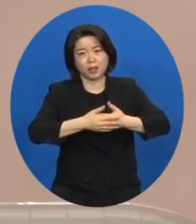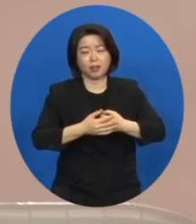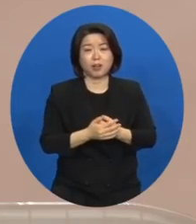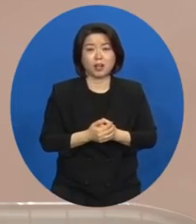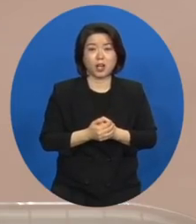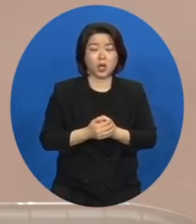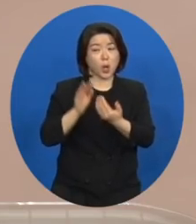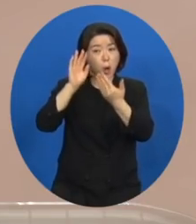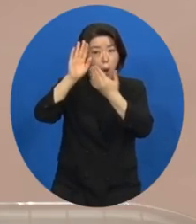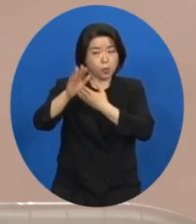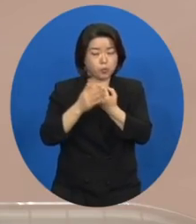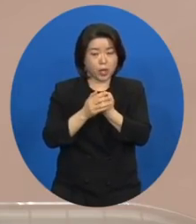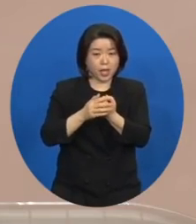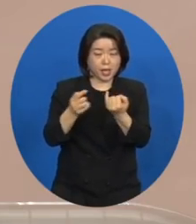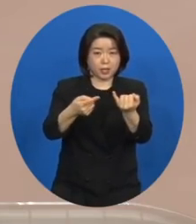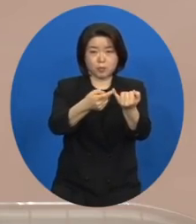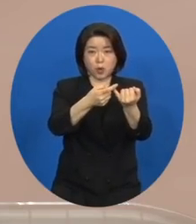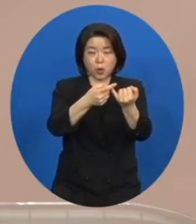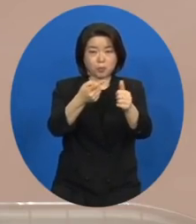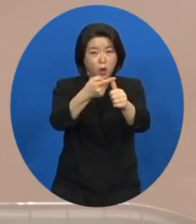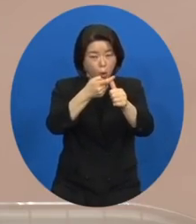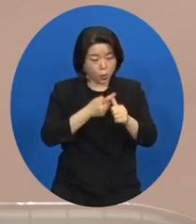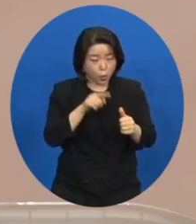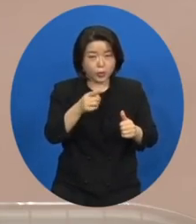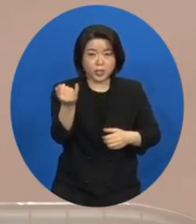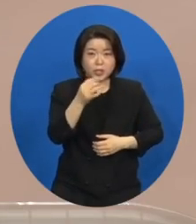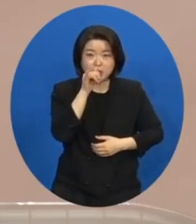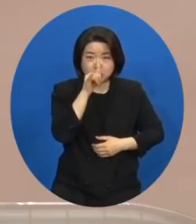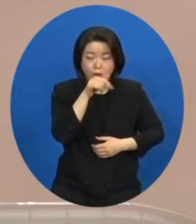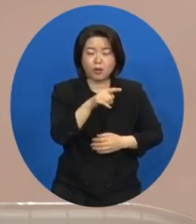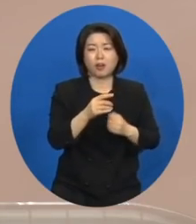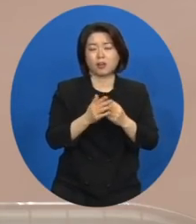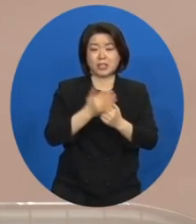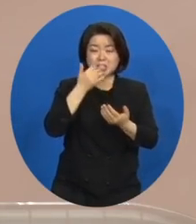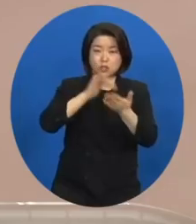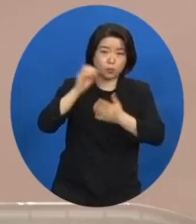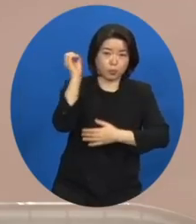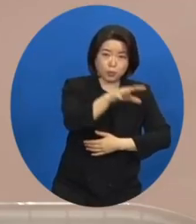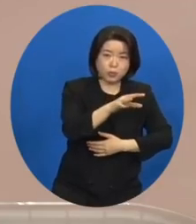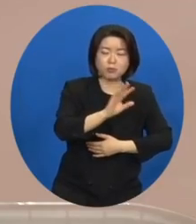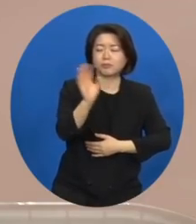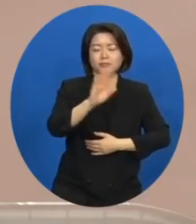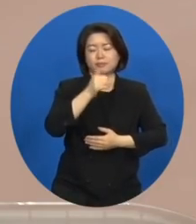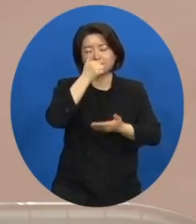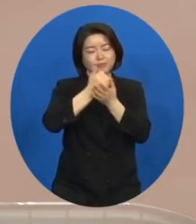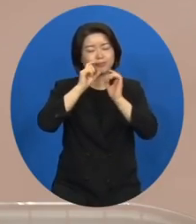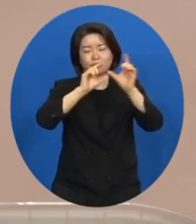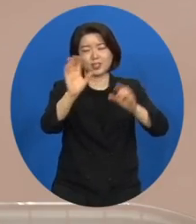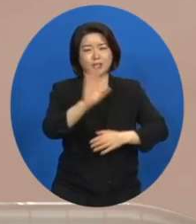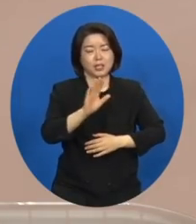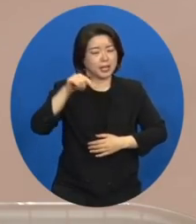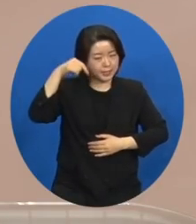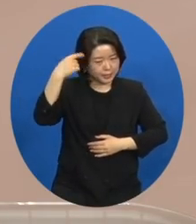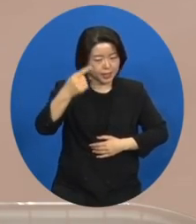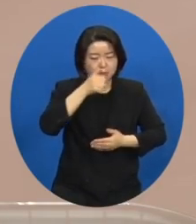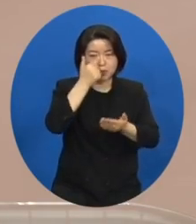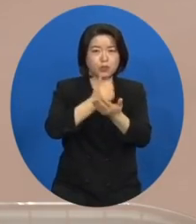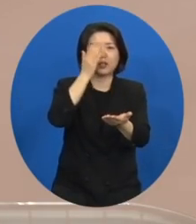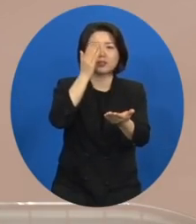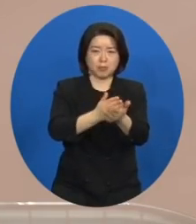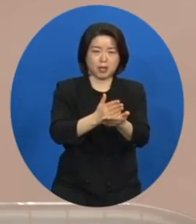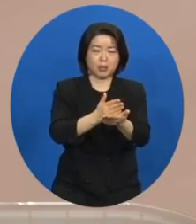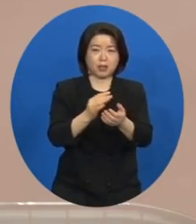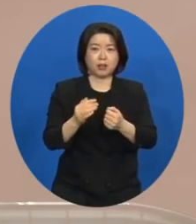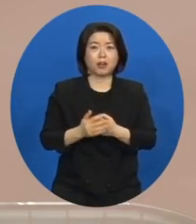여인 얘기가 나오죠 어떻겠습니까 돌을 전이니까 아니야 난 너를 정죄하지 않는다 그러나 다시 죄를 짓지만 이렇게 받아